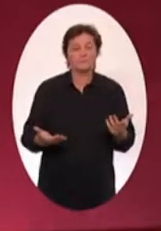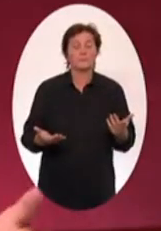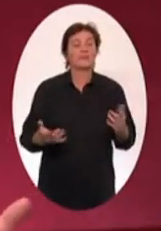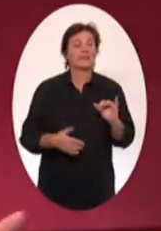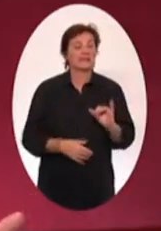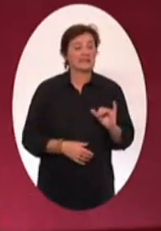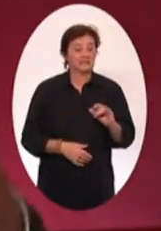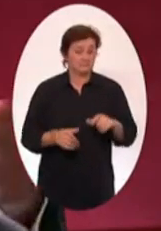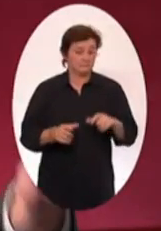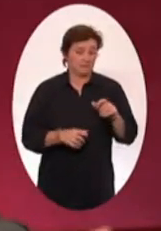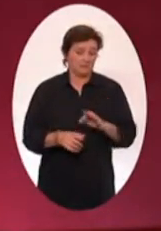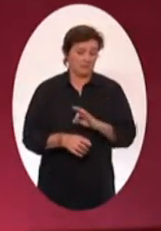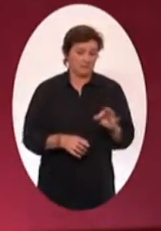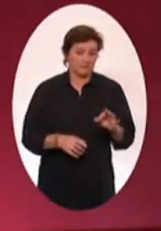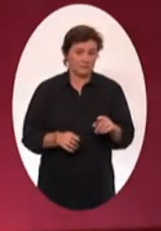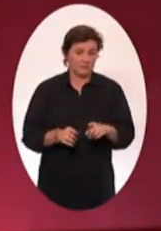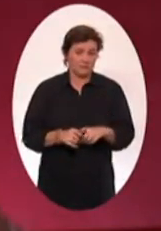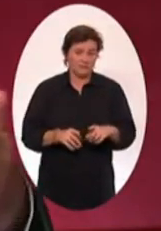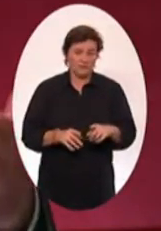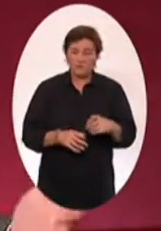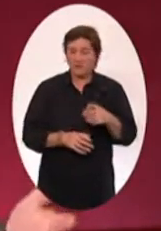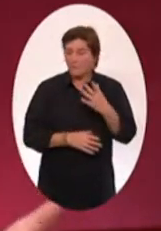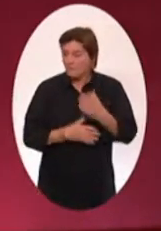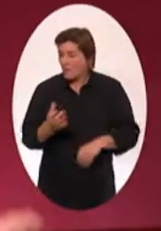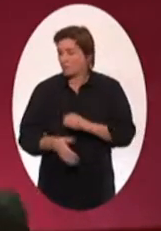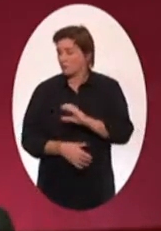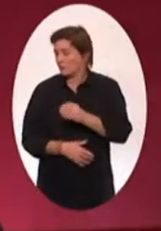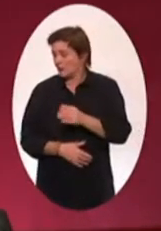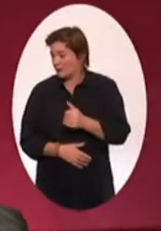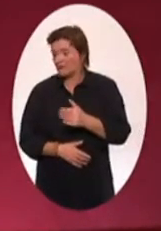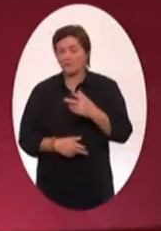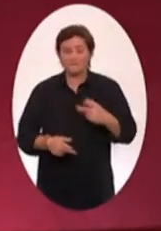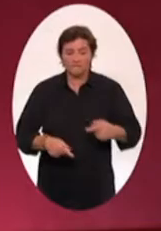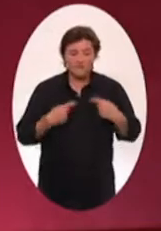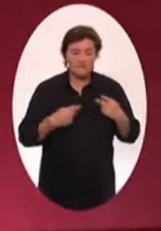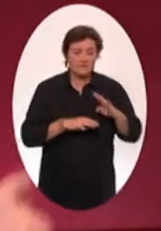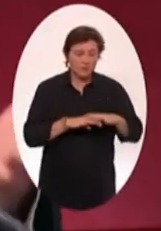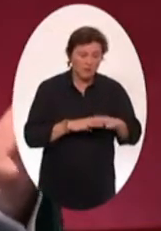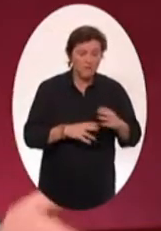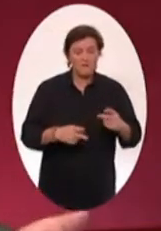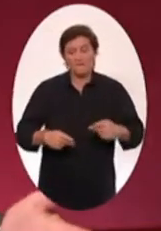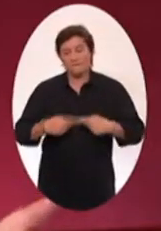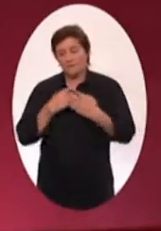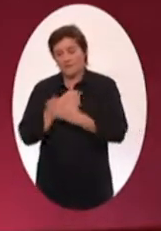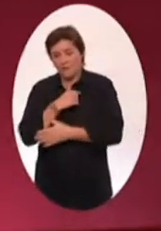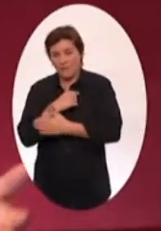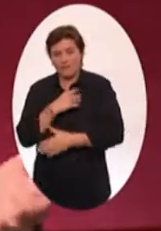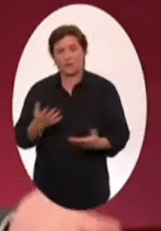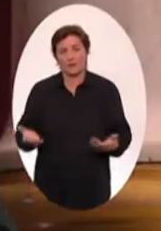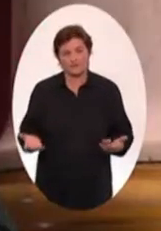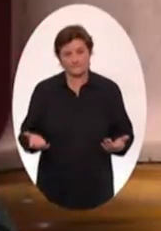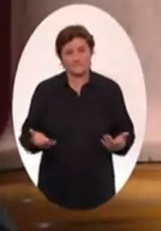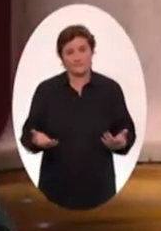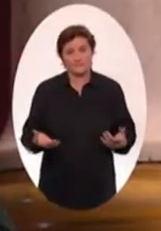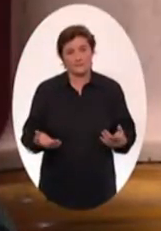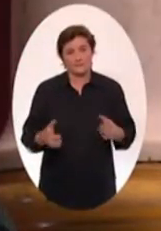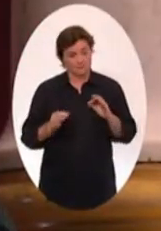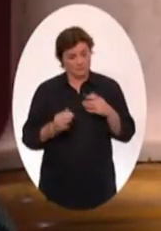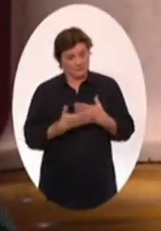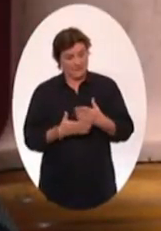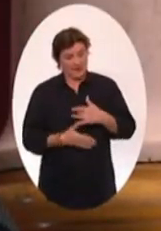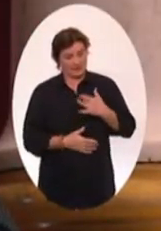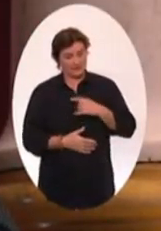les Français qui subissent la fracture numérique, celle des banlieues et des territoires ruraux, mais des territoires et ruraux. Et ça fait le jeu du FN,